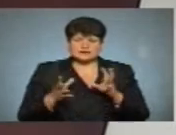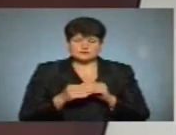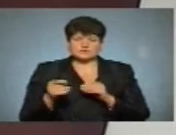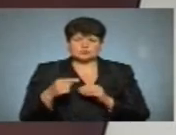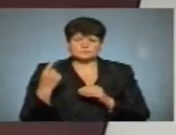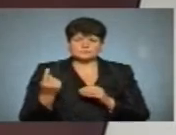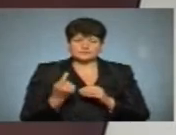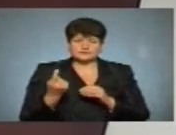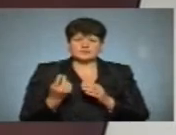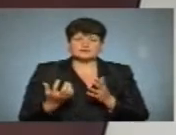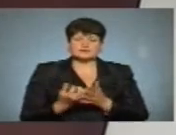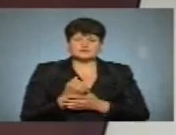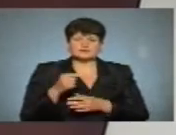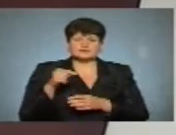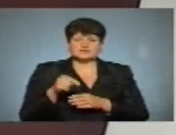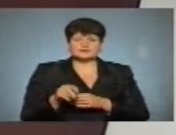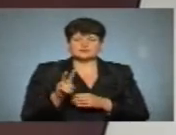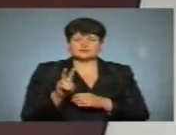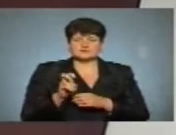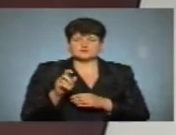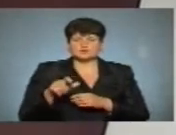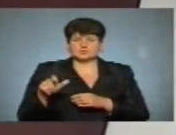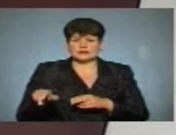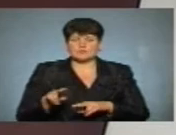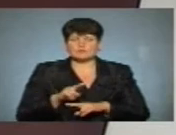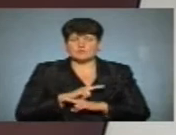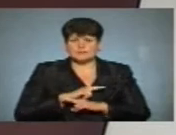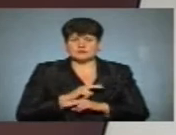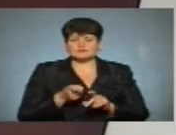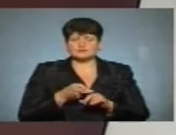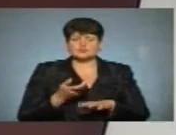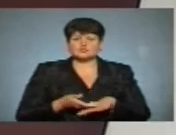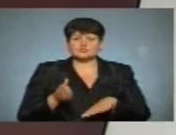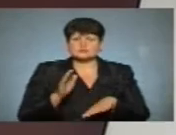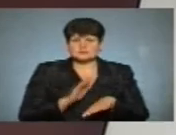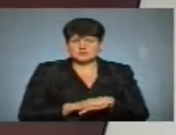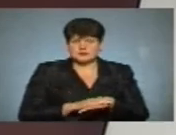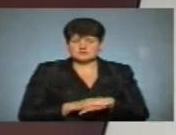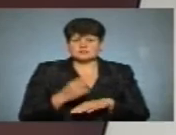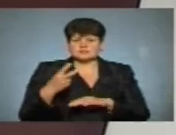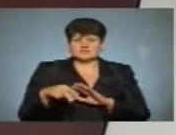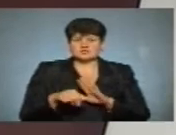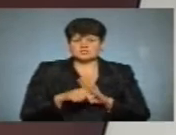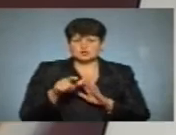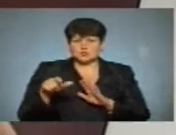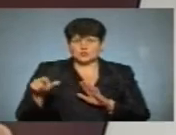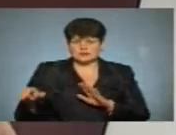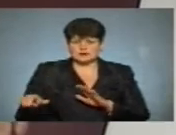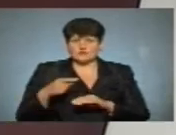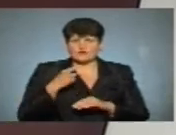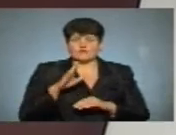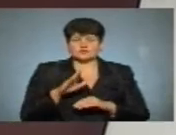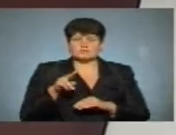Тернопільщині коронавірус виявили у 1200 осіб. Померли через ускладнення від коронавірусу 26 людей, каже Володимир